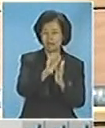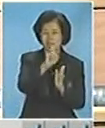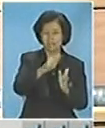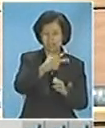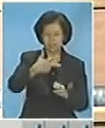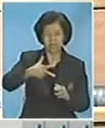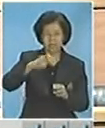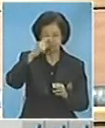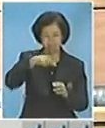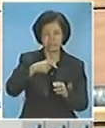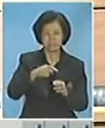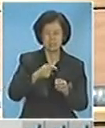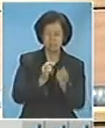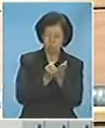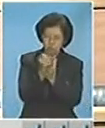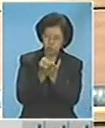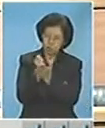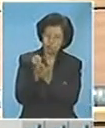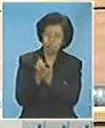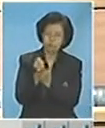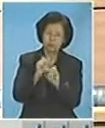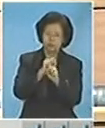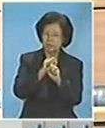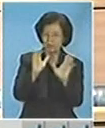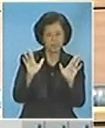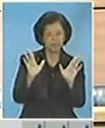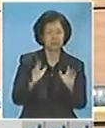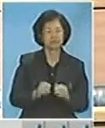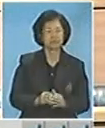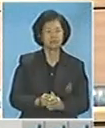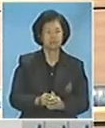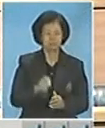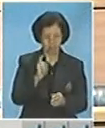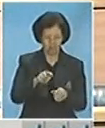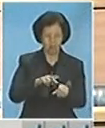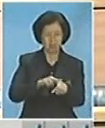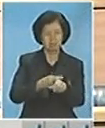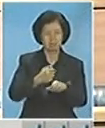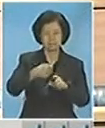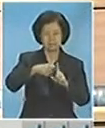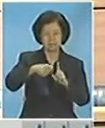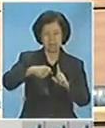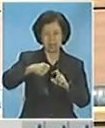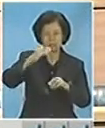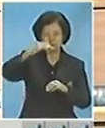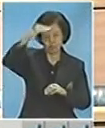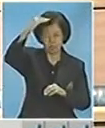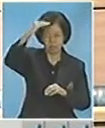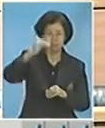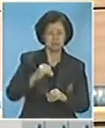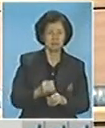นท่านประธานครับก็ต้องเริ่มจากผู้ใหญ่ผู้ใหญ่ณ